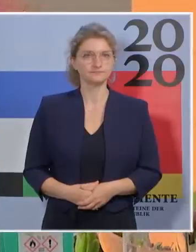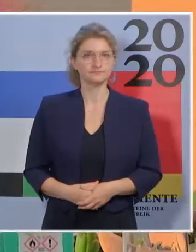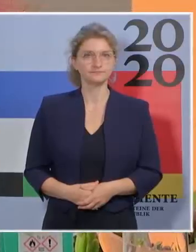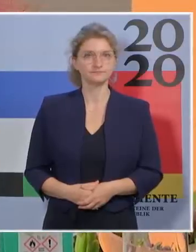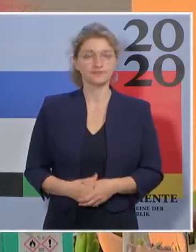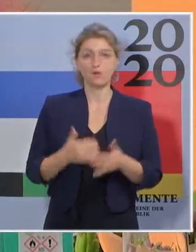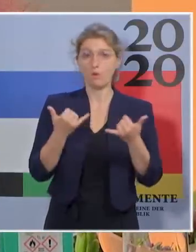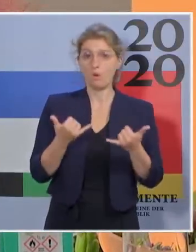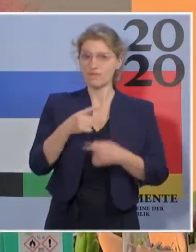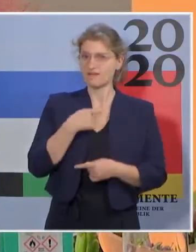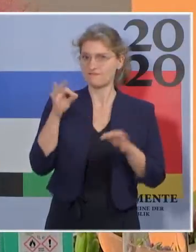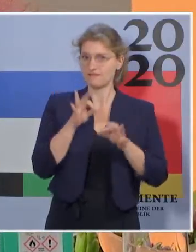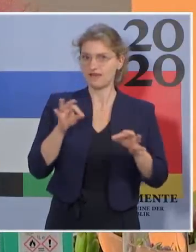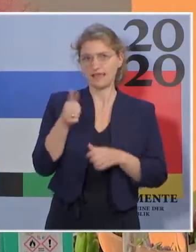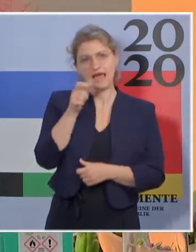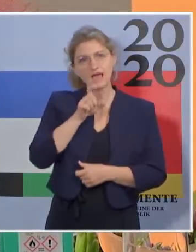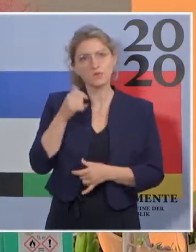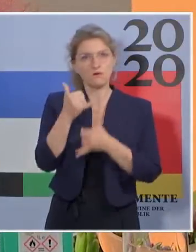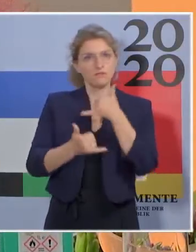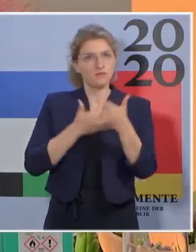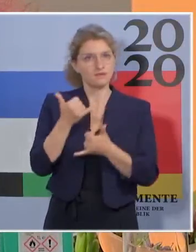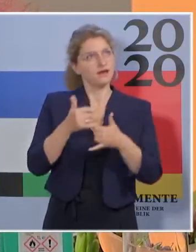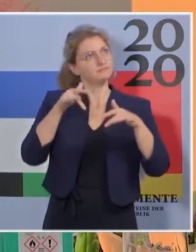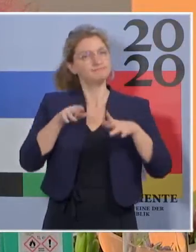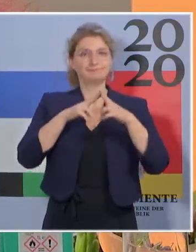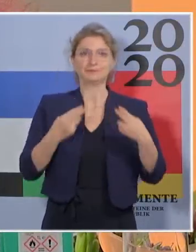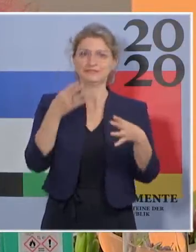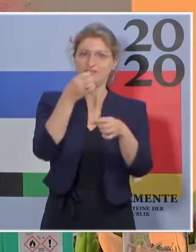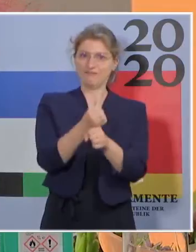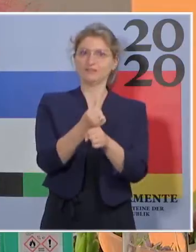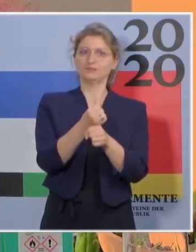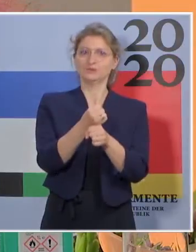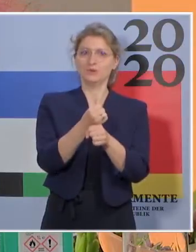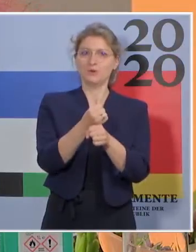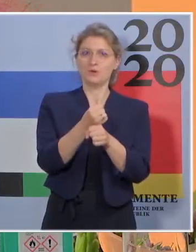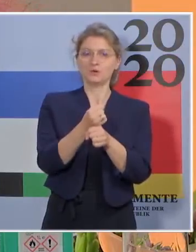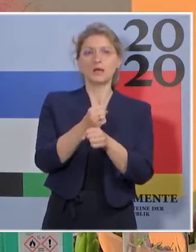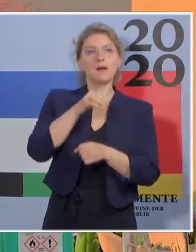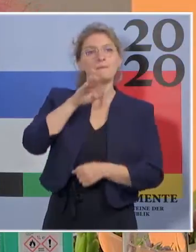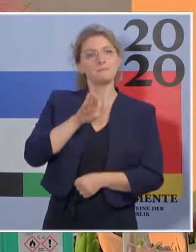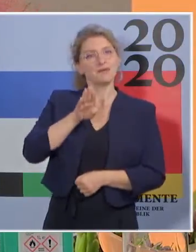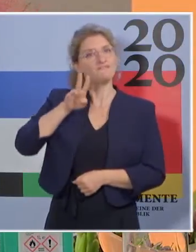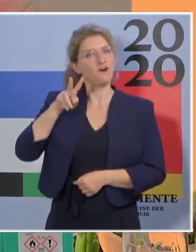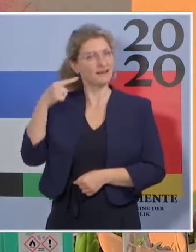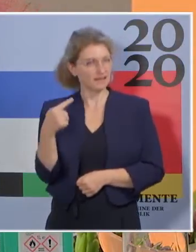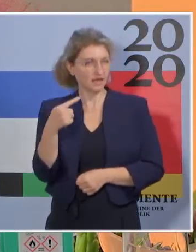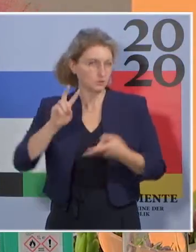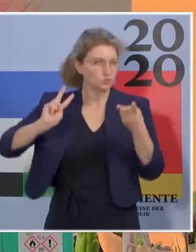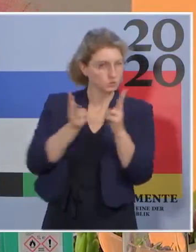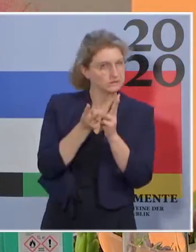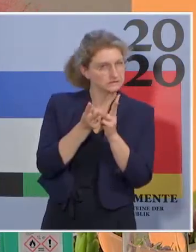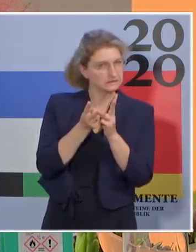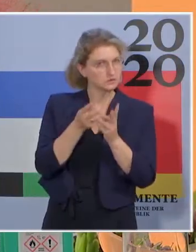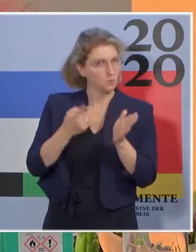Wir feiern heute das 100-jährige Bestehen unserer Bundesverfassung. Das BVG, wie es zumeist genannt